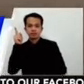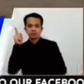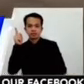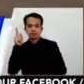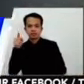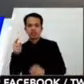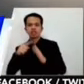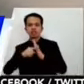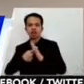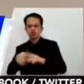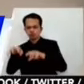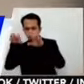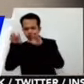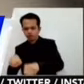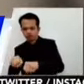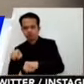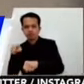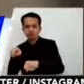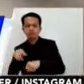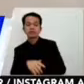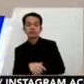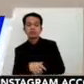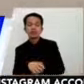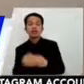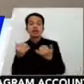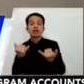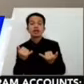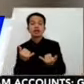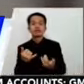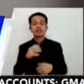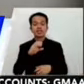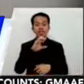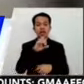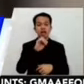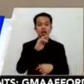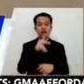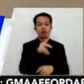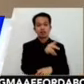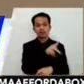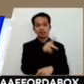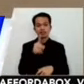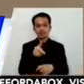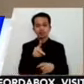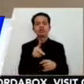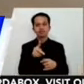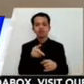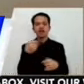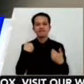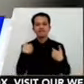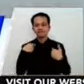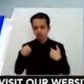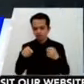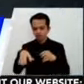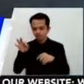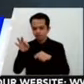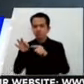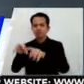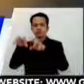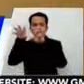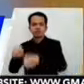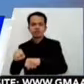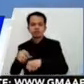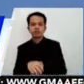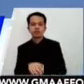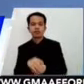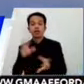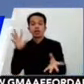nationals sa isa namang hotel sa Clark Pampanga at naaresto ang isa pang Chinese National sa kabuan limang Chinese nationals